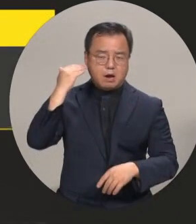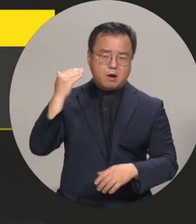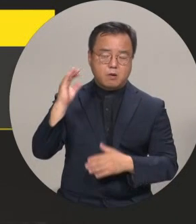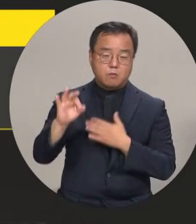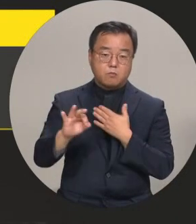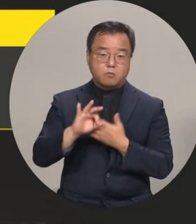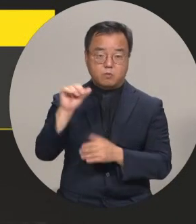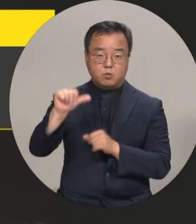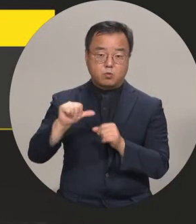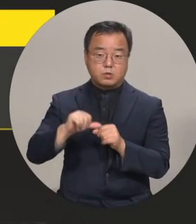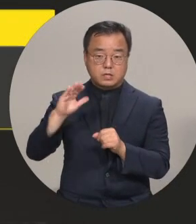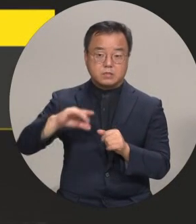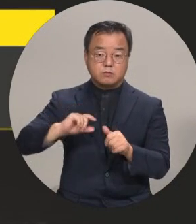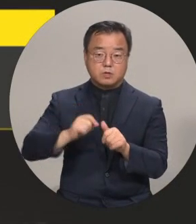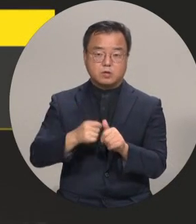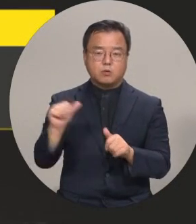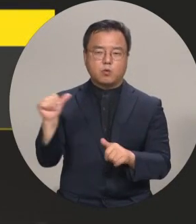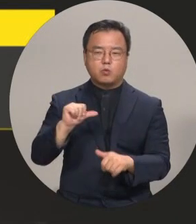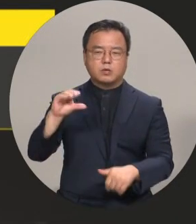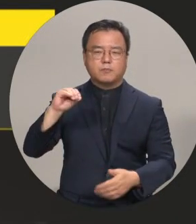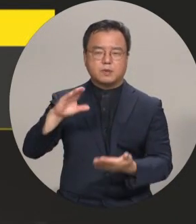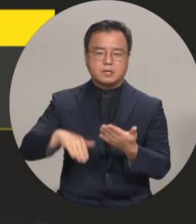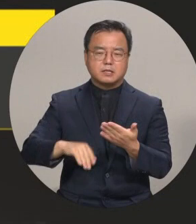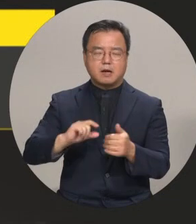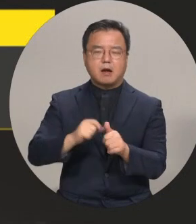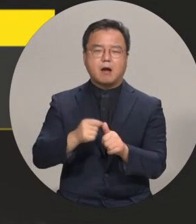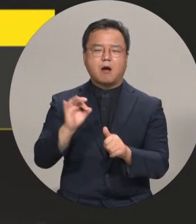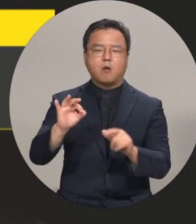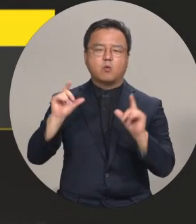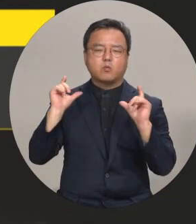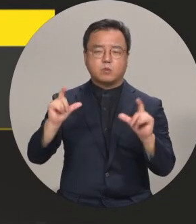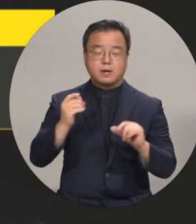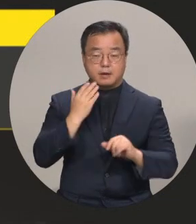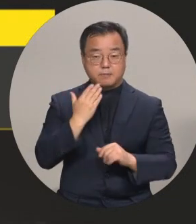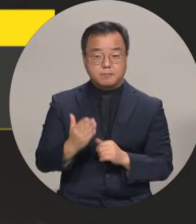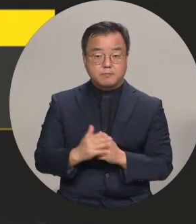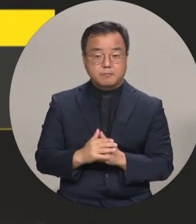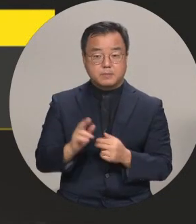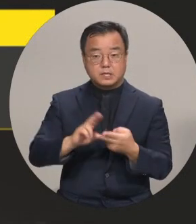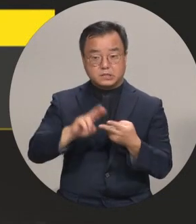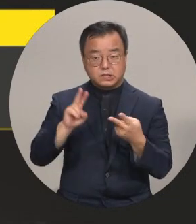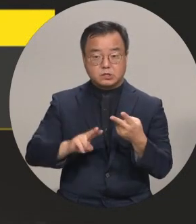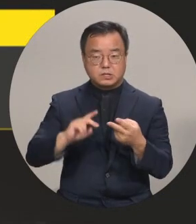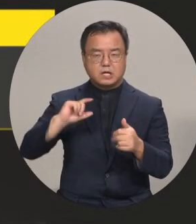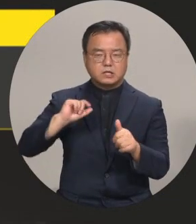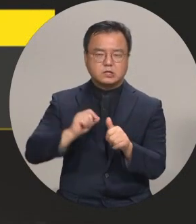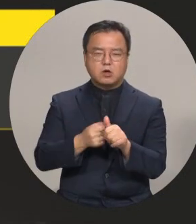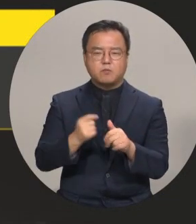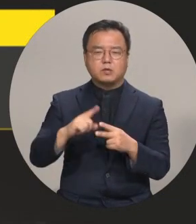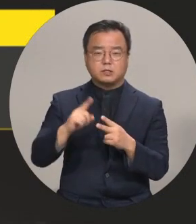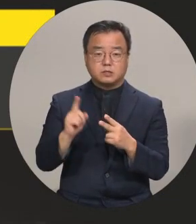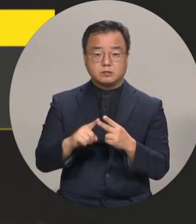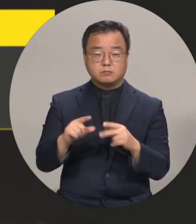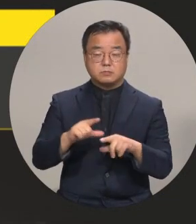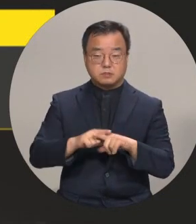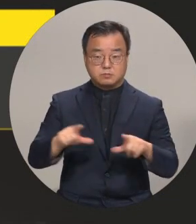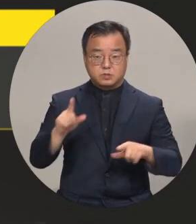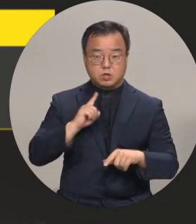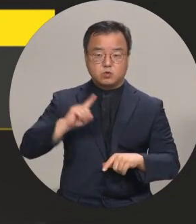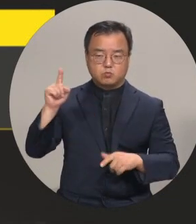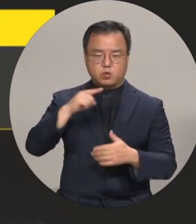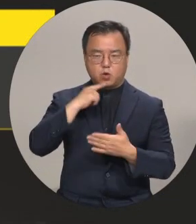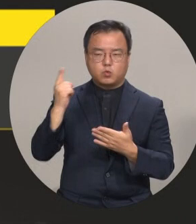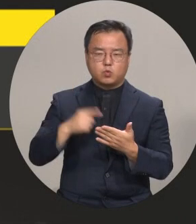5년 이하의 징역 또는 5천만 원 이하의 벌금에 처해질 수 있습니다 형사 처벌뿐만 아니라 민사상의 손해배상 책임도